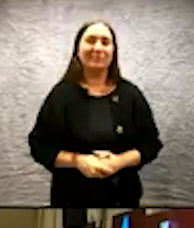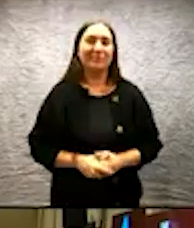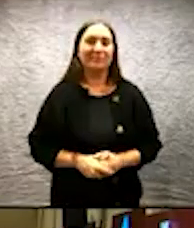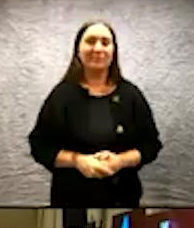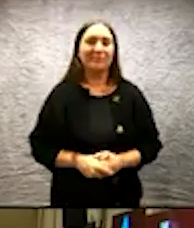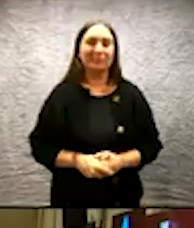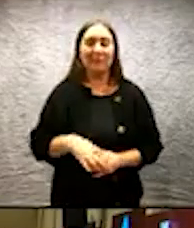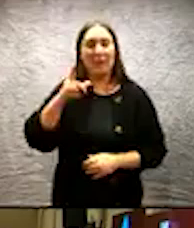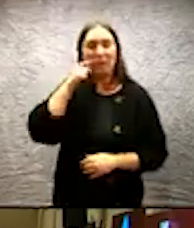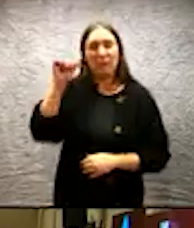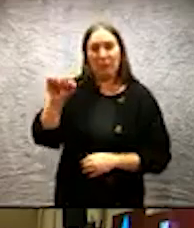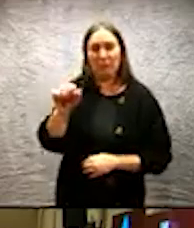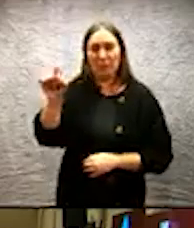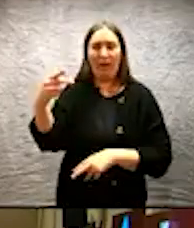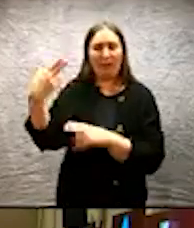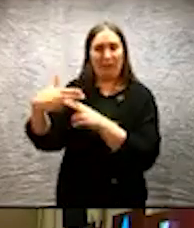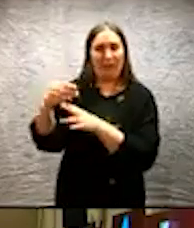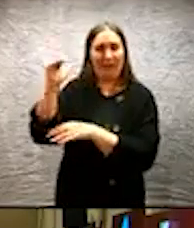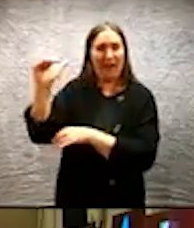Monsieur Snowart, la parole est à vous.